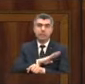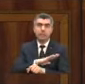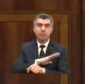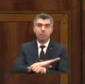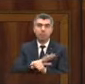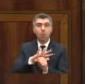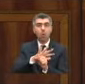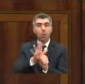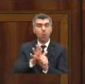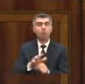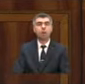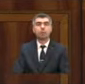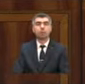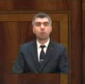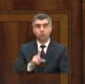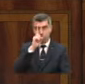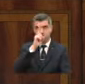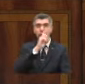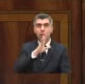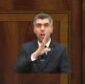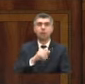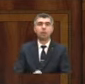كورونا، ونتمنى الله